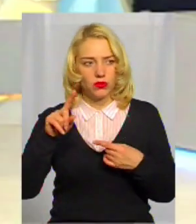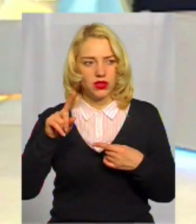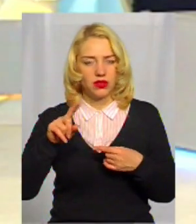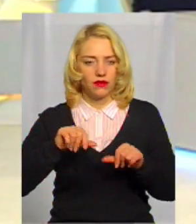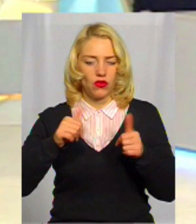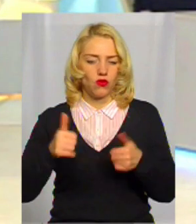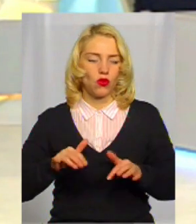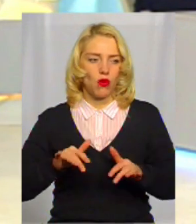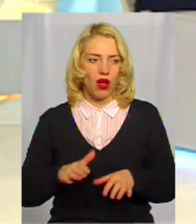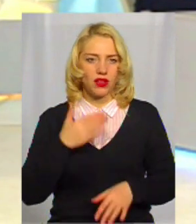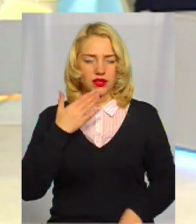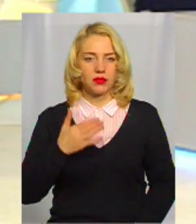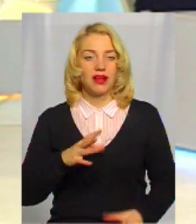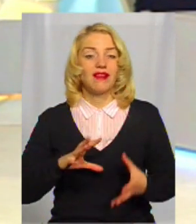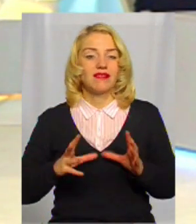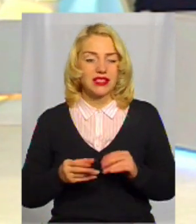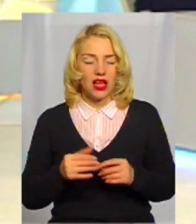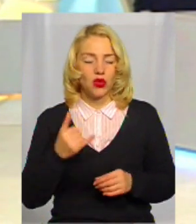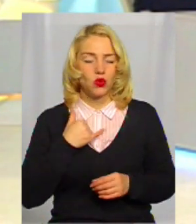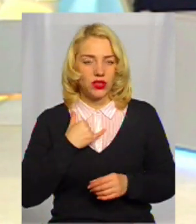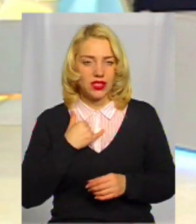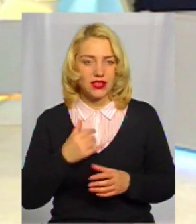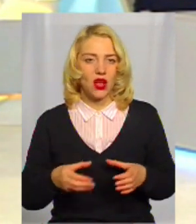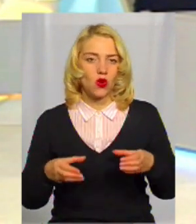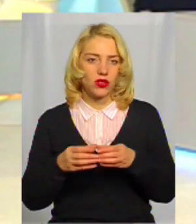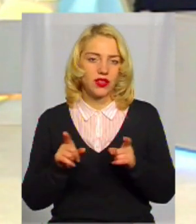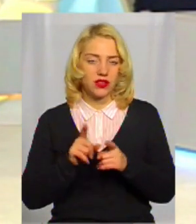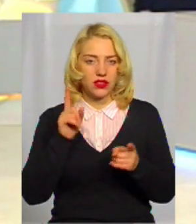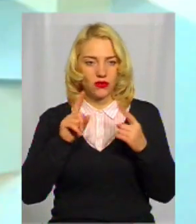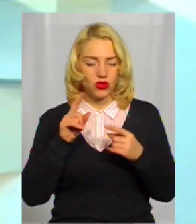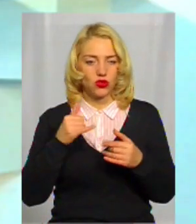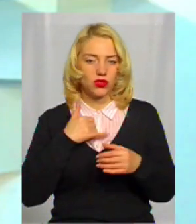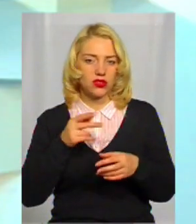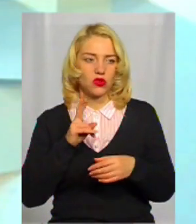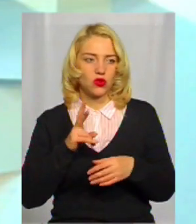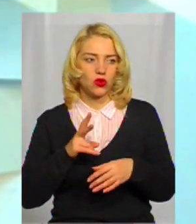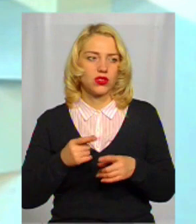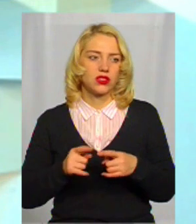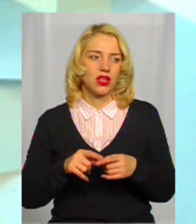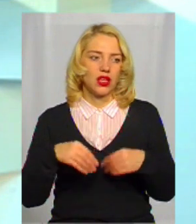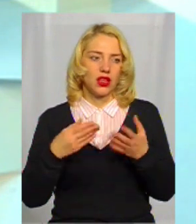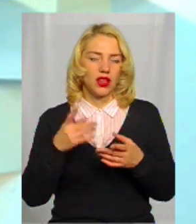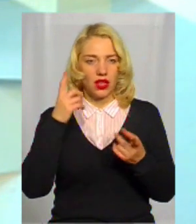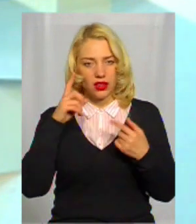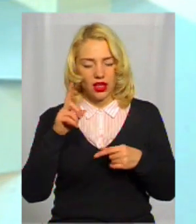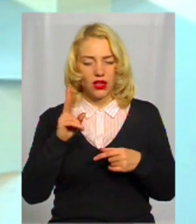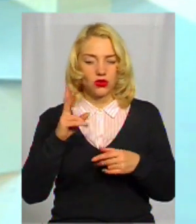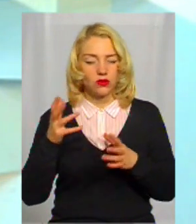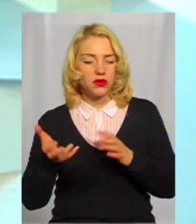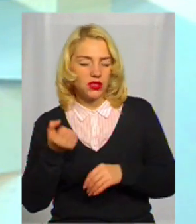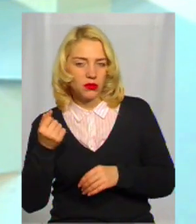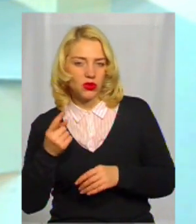акції? Взагалі, у нас колектив такий творчий. У нас хтось подасть ідею, інший підтримує, третій